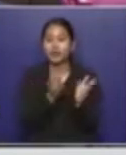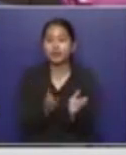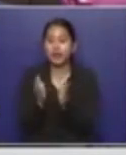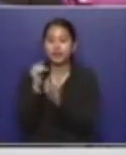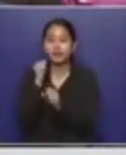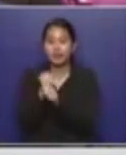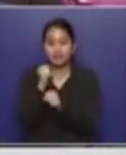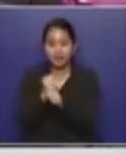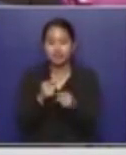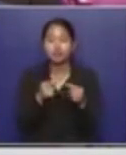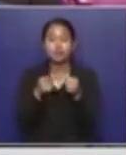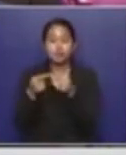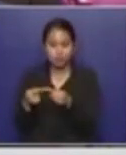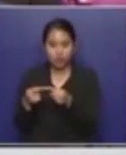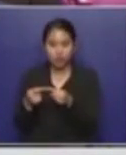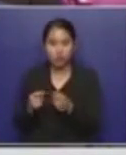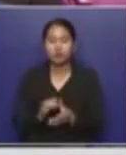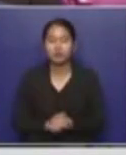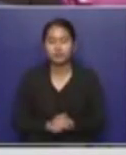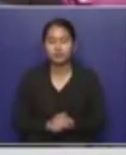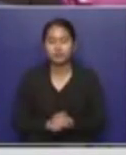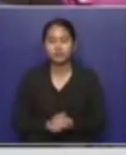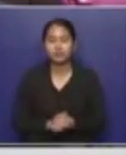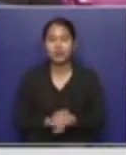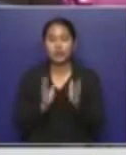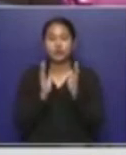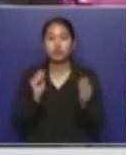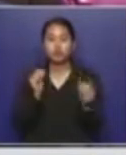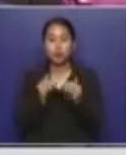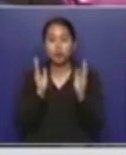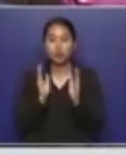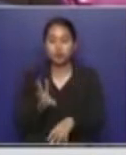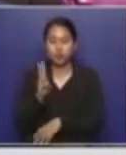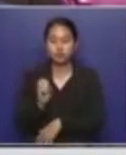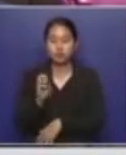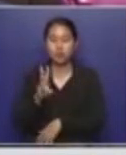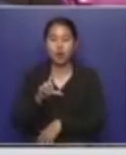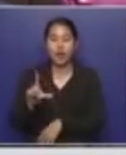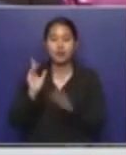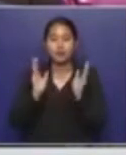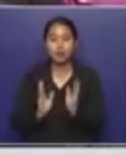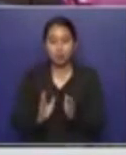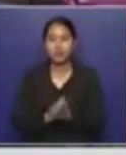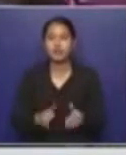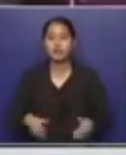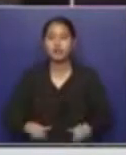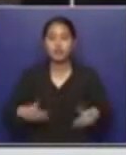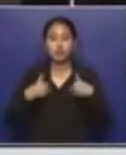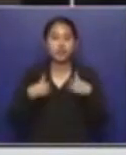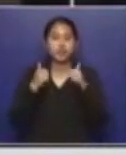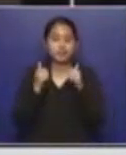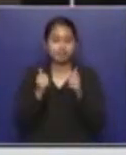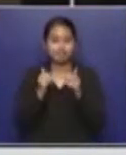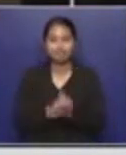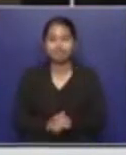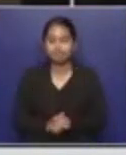ที่ตอบโจทย์ความต้องการของพี่น้องประชาชน66กว่าล้านคนได้อยู่ดีมีสุ